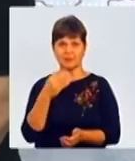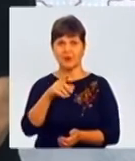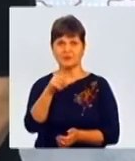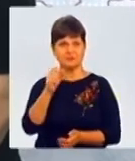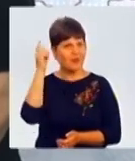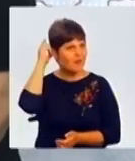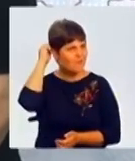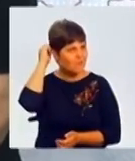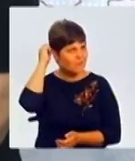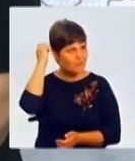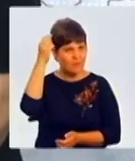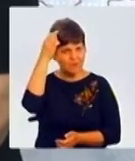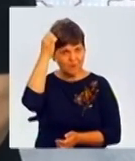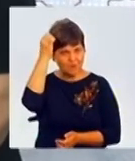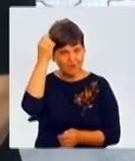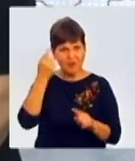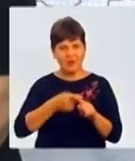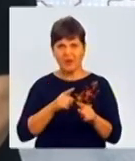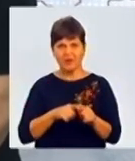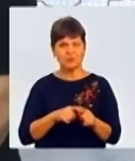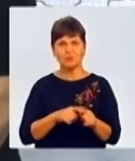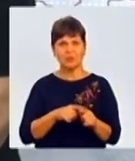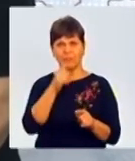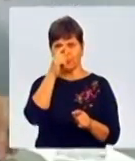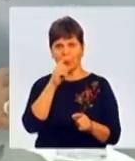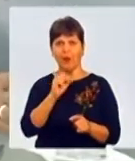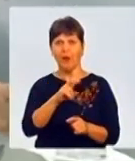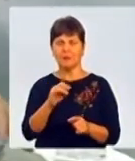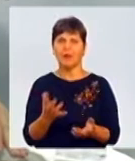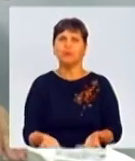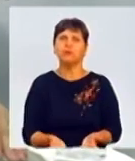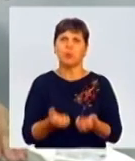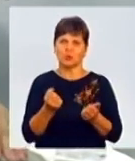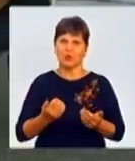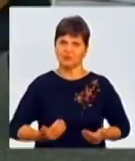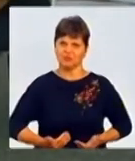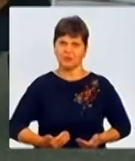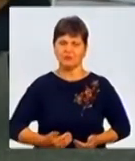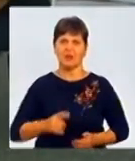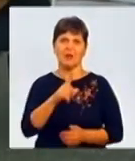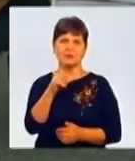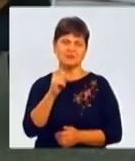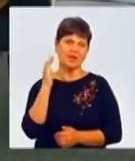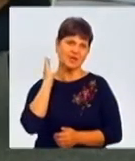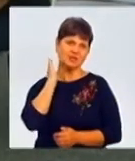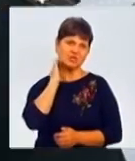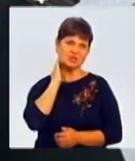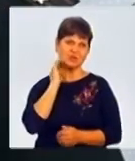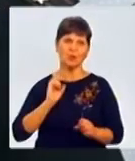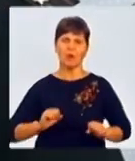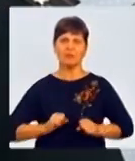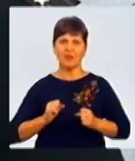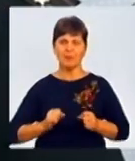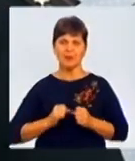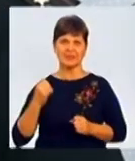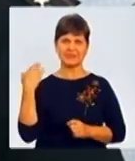би це не виглядало, але йде мова про порятунок людини. Про життя? За шию і намагатися на спині